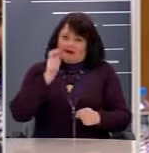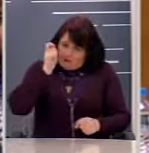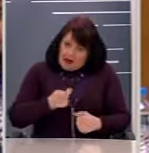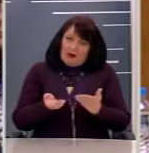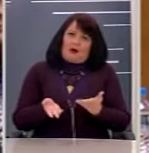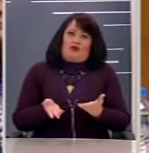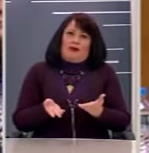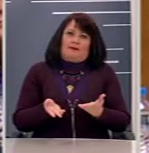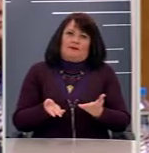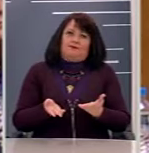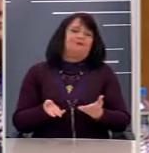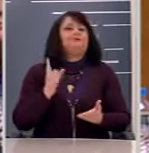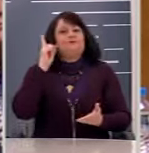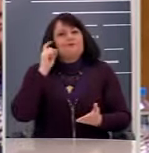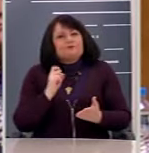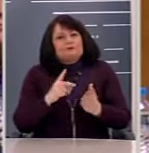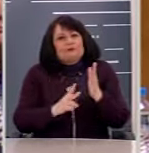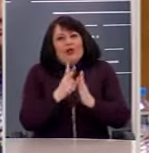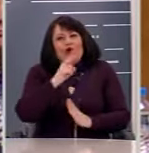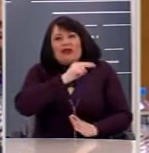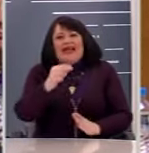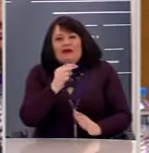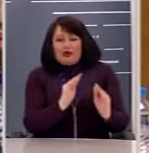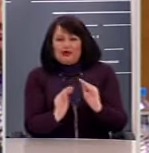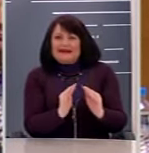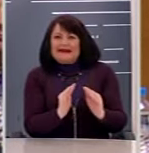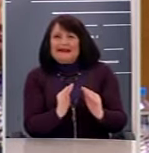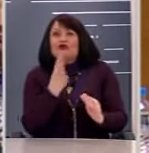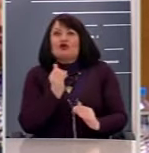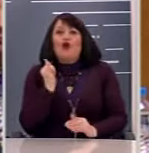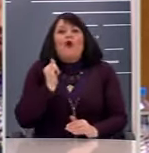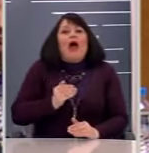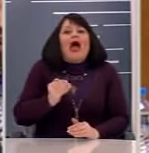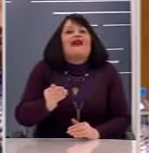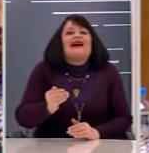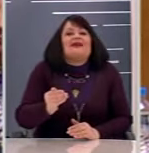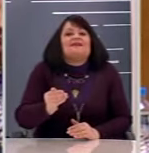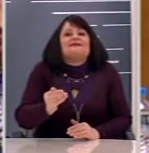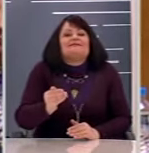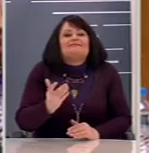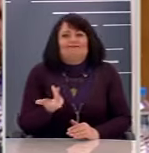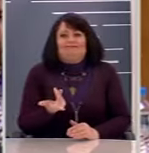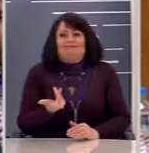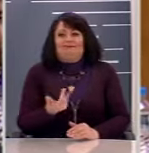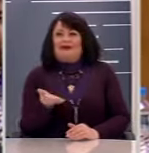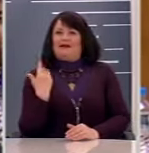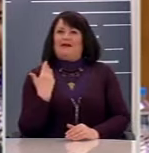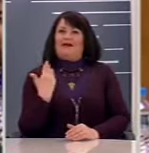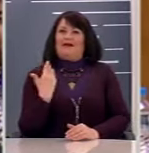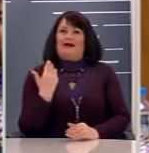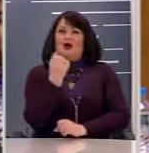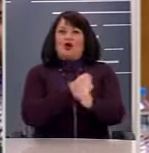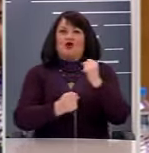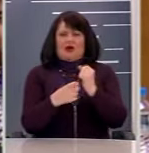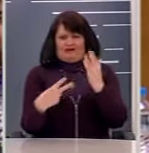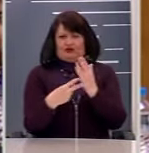Και ξέρετε τι προστάτευε το 12 ευρώ. Γι' αυτό καθυστέρησε. Άλλωστε και τον προηγούμενο χρόνο, τον Αύγουστο